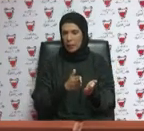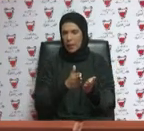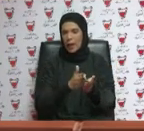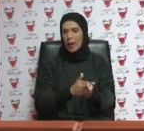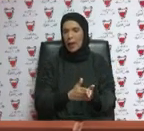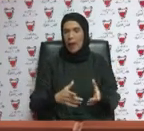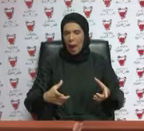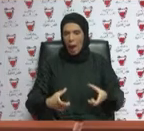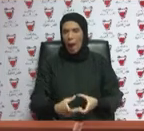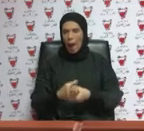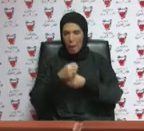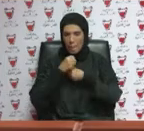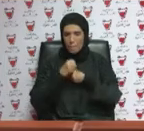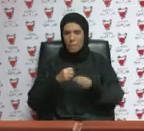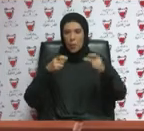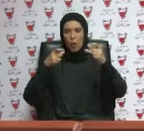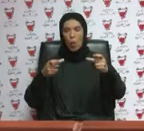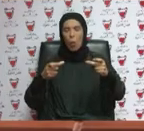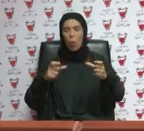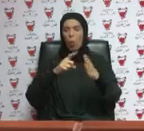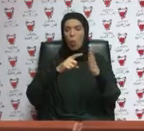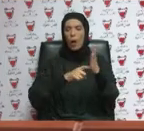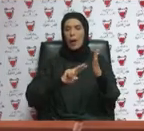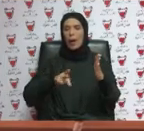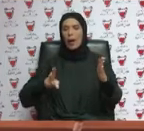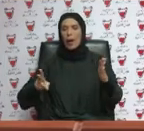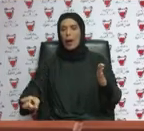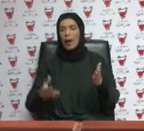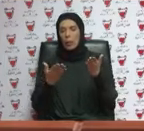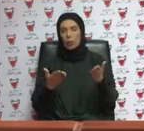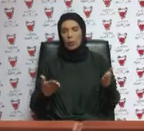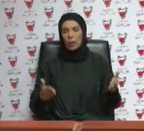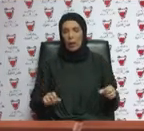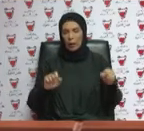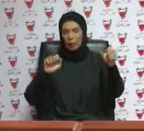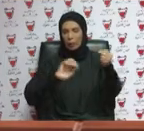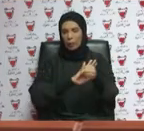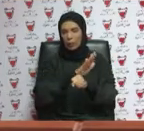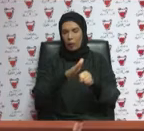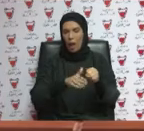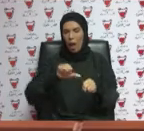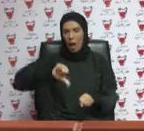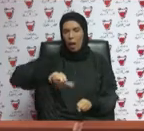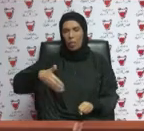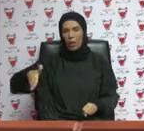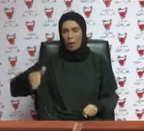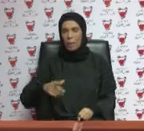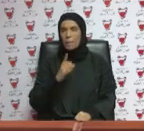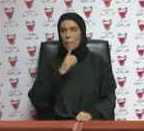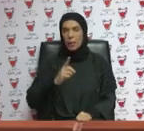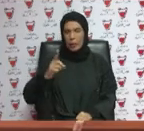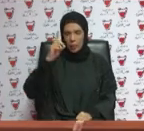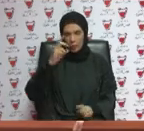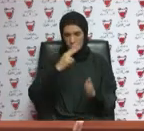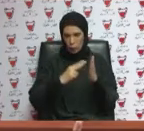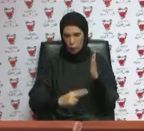اتخذتها والقوانين اللي تخفف من آثار هذا الفيروس الضارة. بإذن الله بعد إقرار